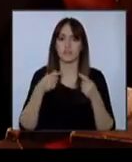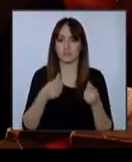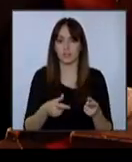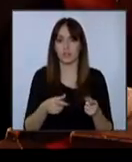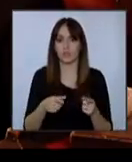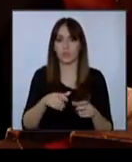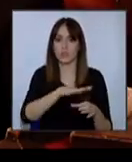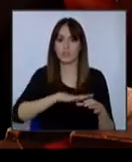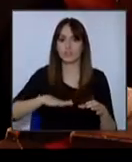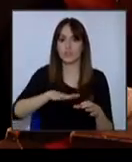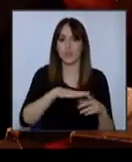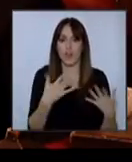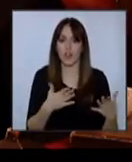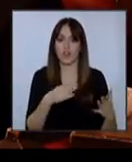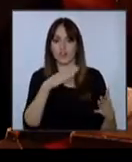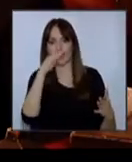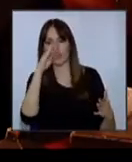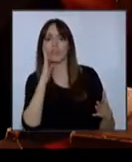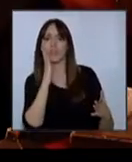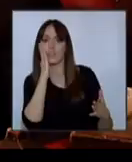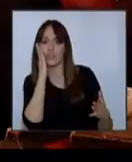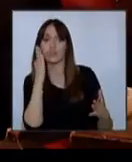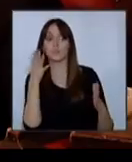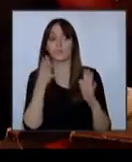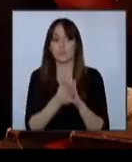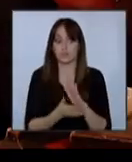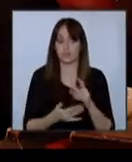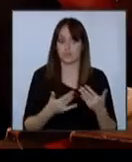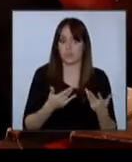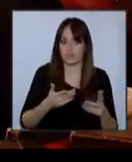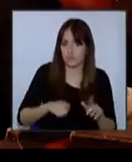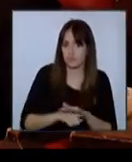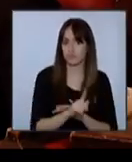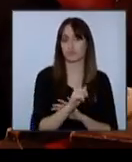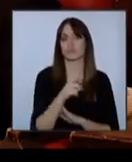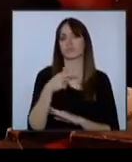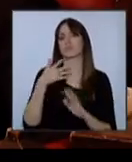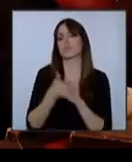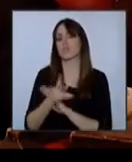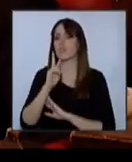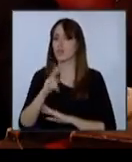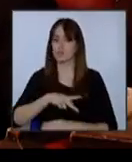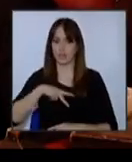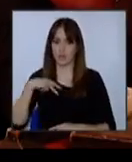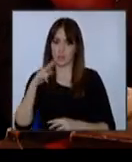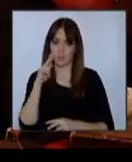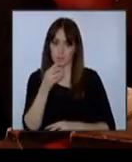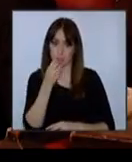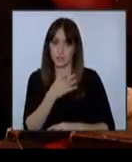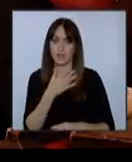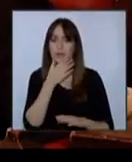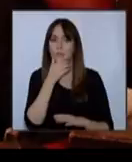zona degradada a la nostra ciutat. En resum, els diríem que en general ho hem vist bé. De totes maneres, es repeteixo, com que